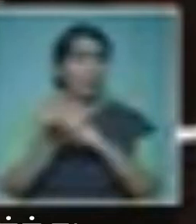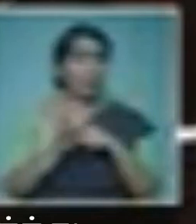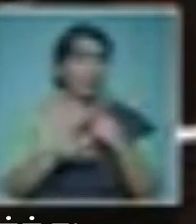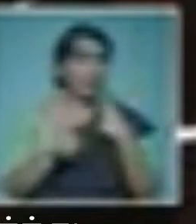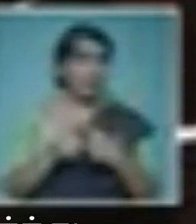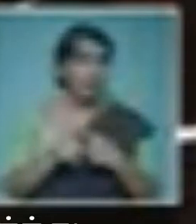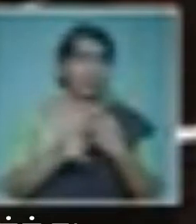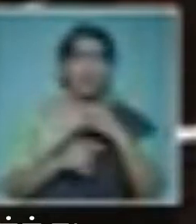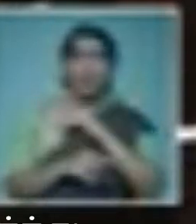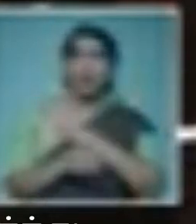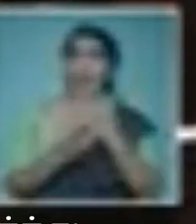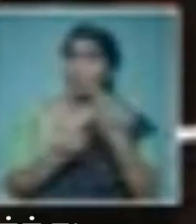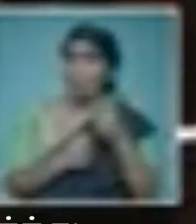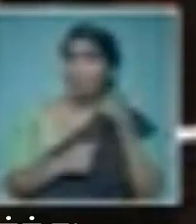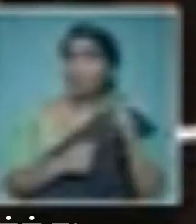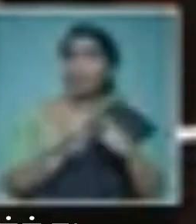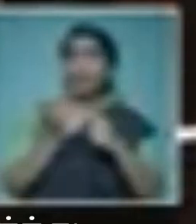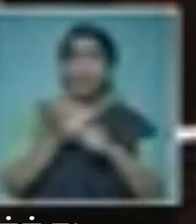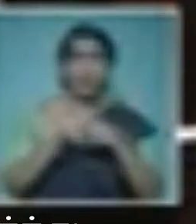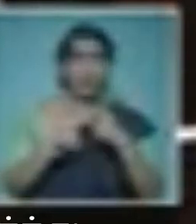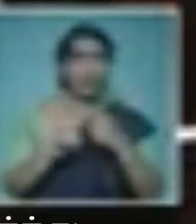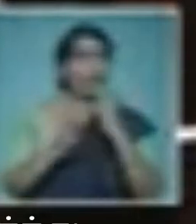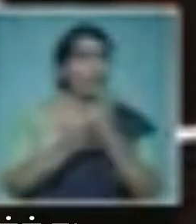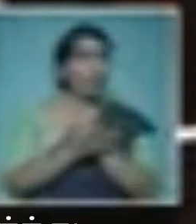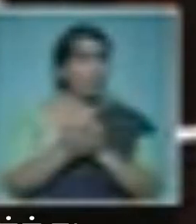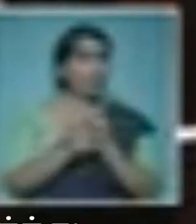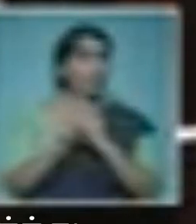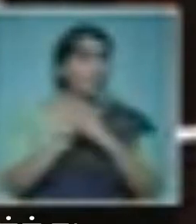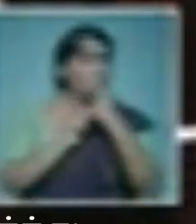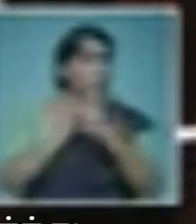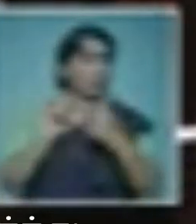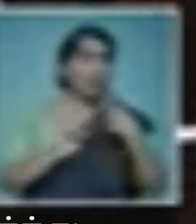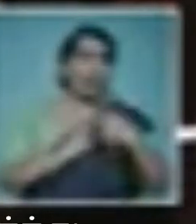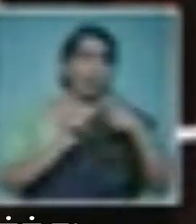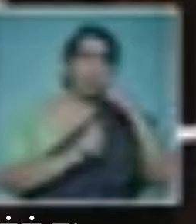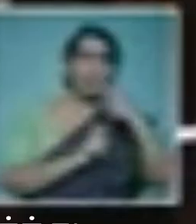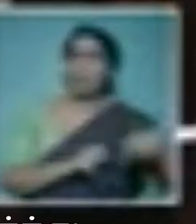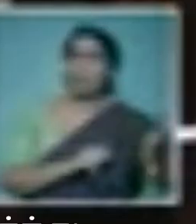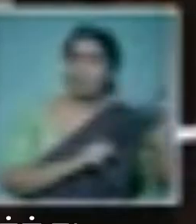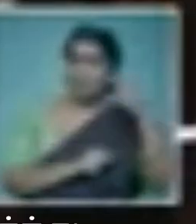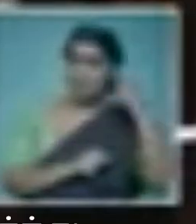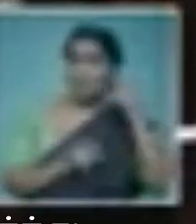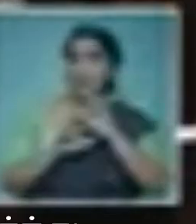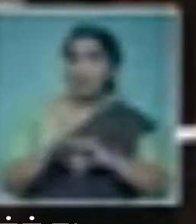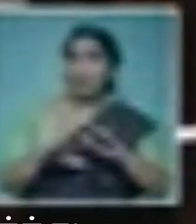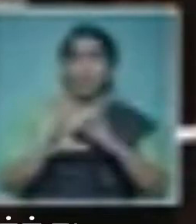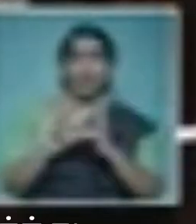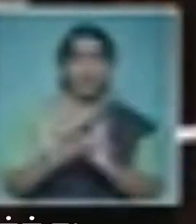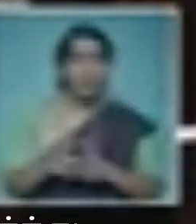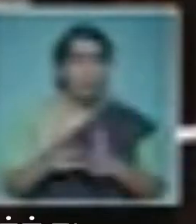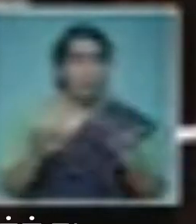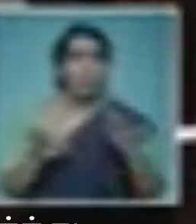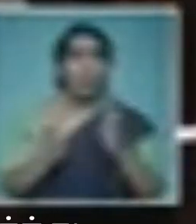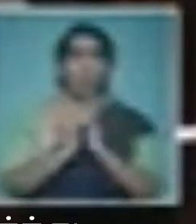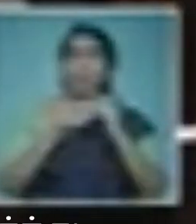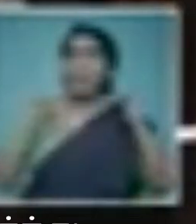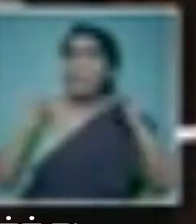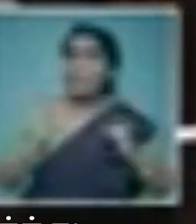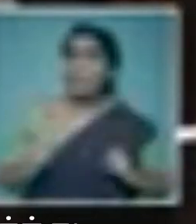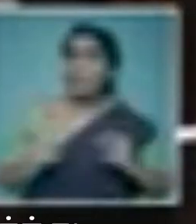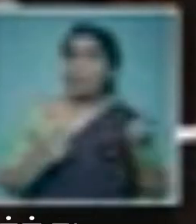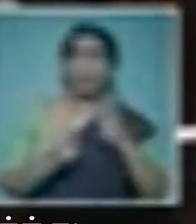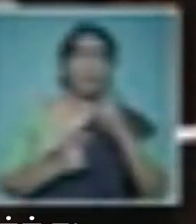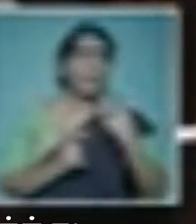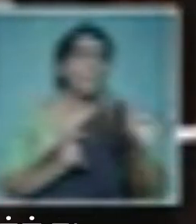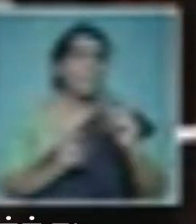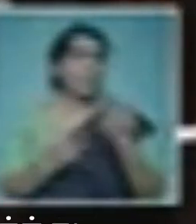ආදායම උපයා ගන්නවා කියන්නේ මේ බදු සියල්ල ගෙවන්න ඕනේ මේ රටේ ජනතාව කියන එක මතක තියාගන්න. අද දරුවන්ට සපත්තුවක් ගන්න බෑ, පොත් බෑග්යක් ගන්න බෑ, පැන්සල්